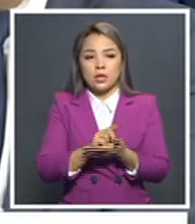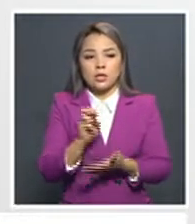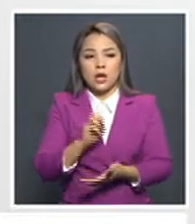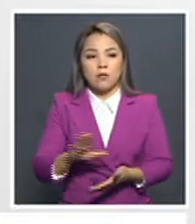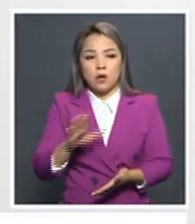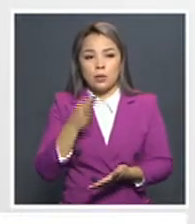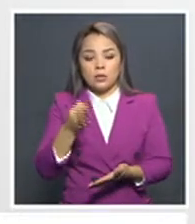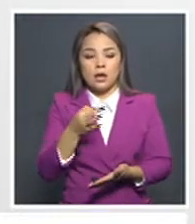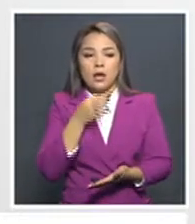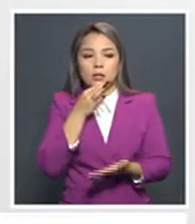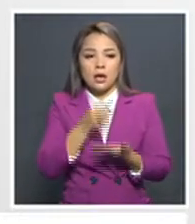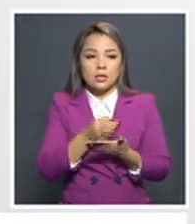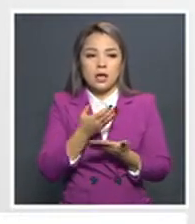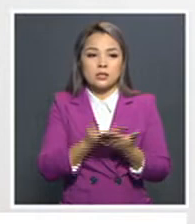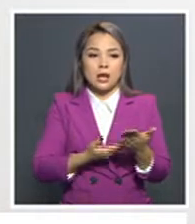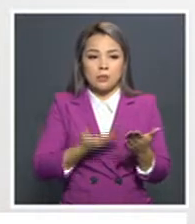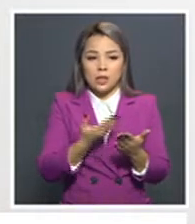сарапшылары.